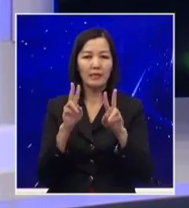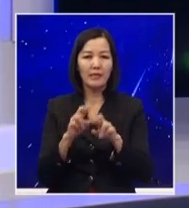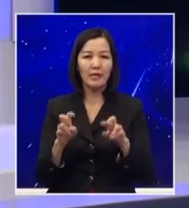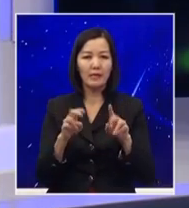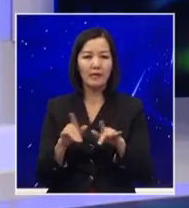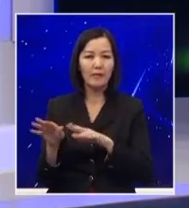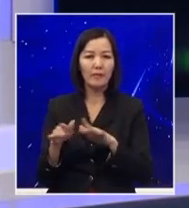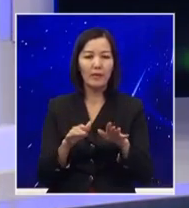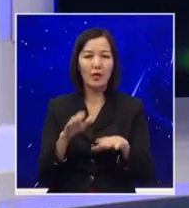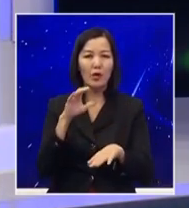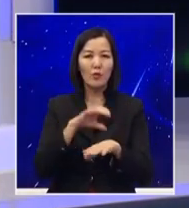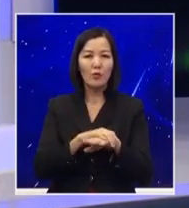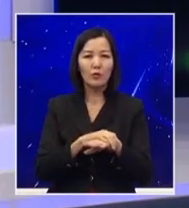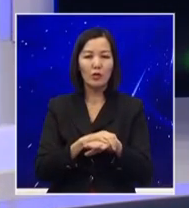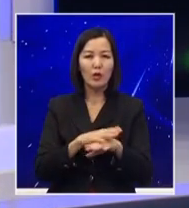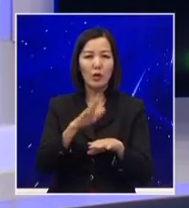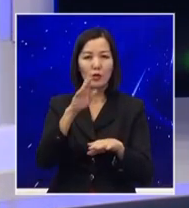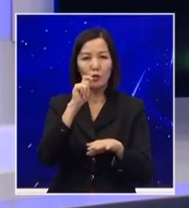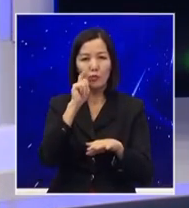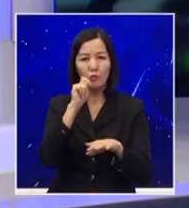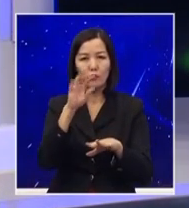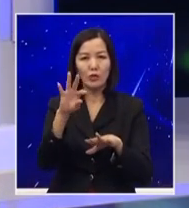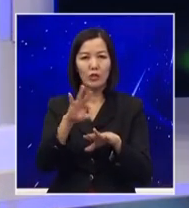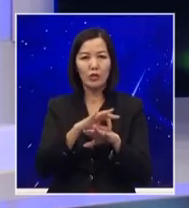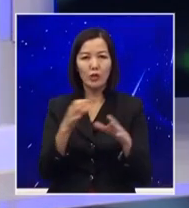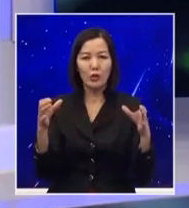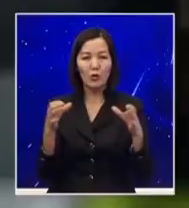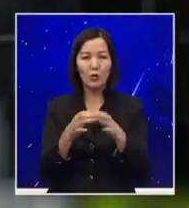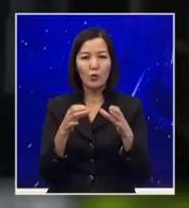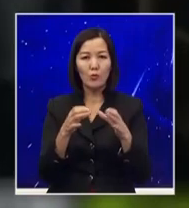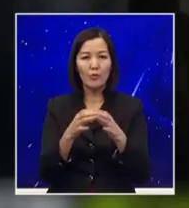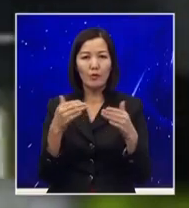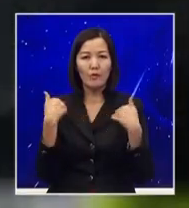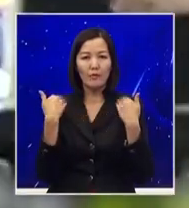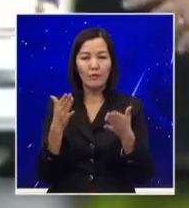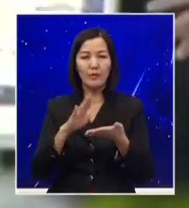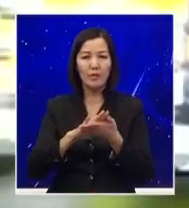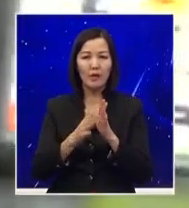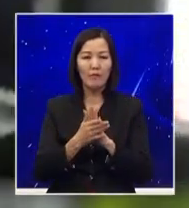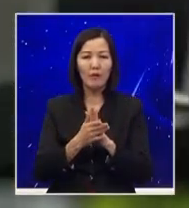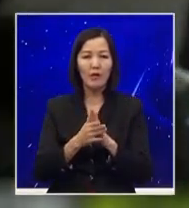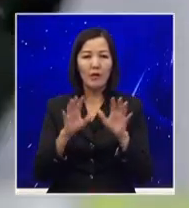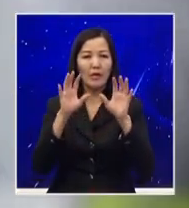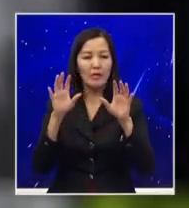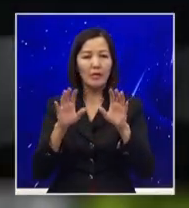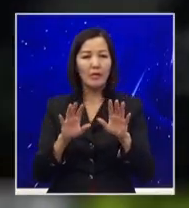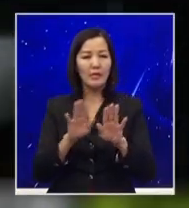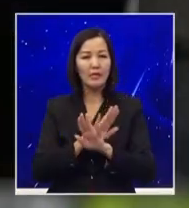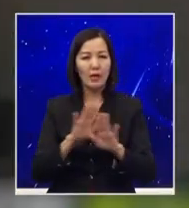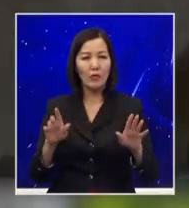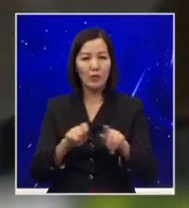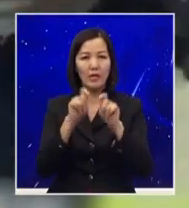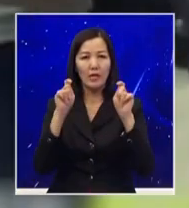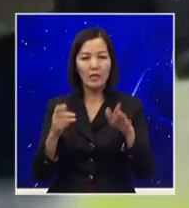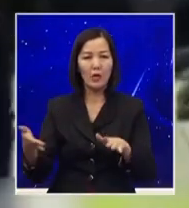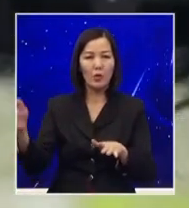мероприятий установлено, что муж и жена в составе группы лиц по предварительному сговору незаконно открыли игорное